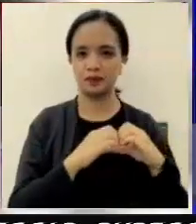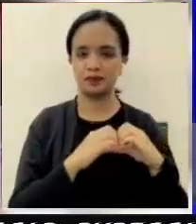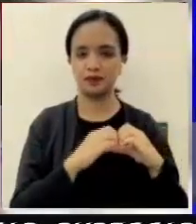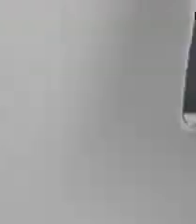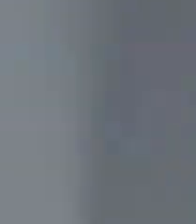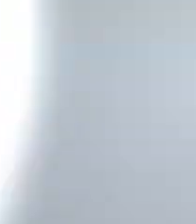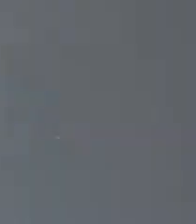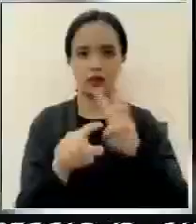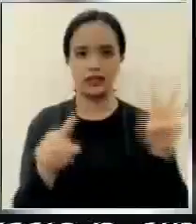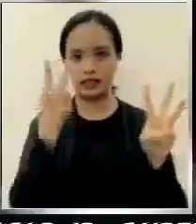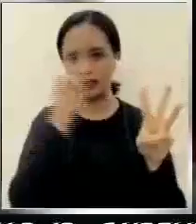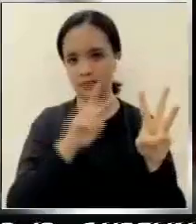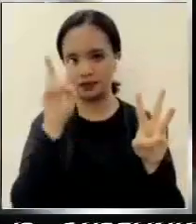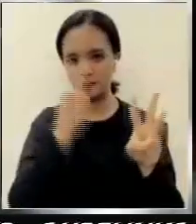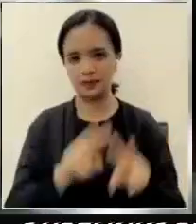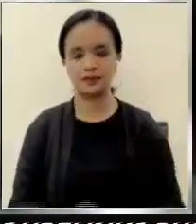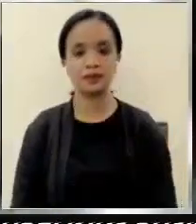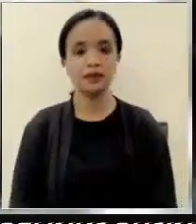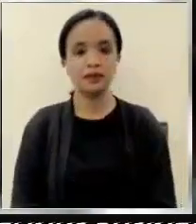Visayas.